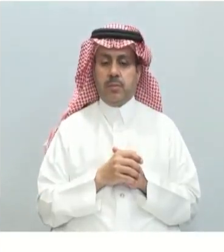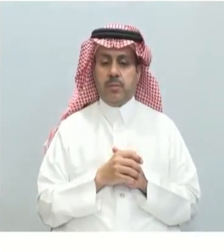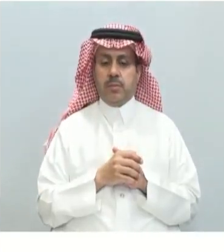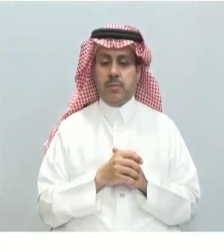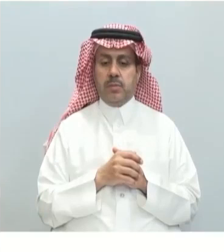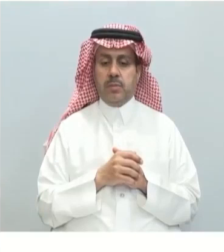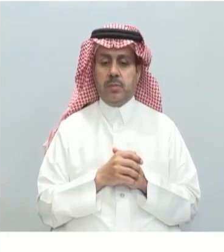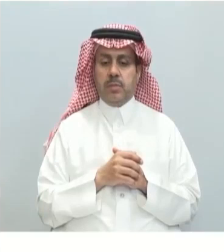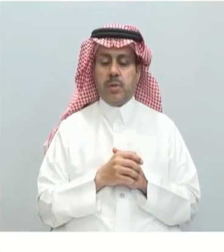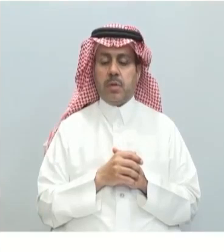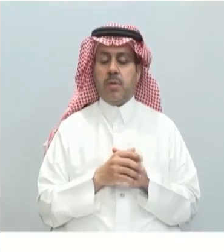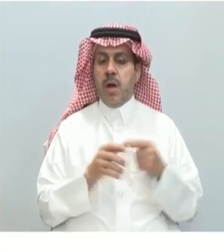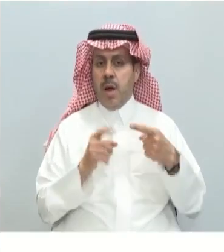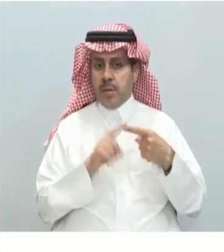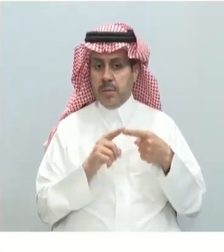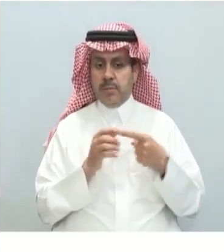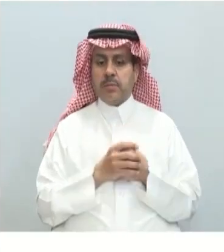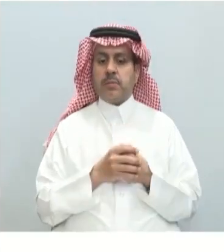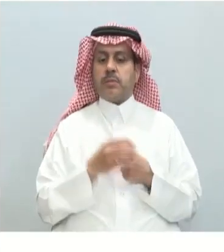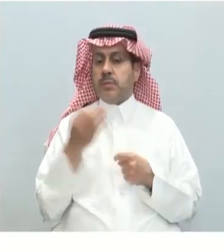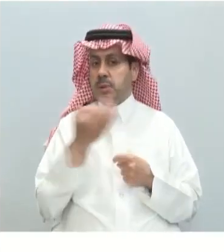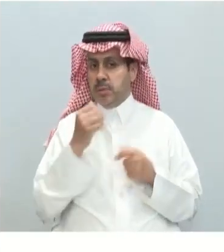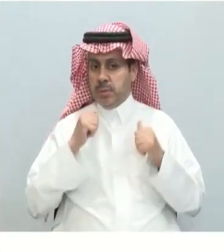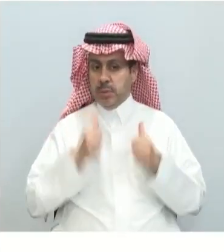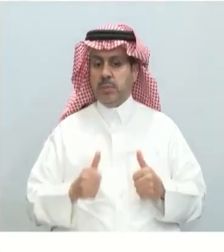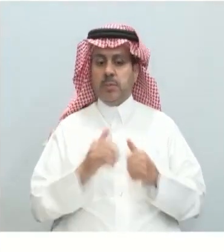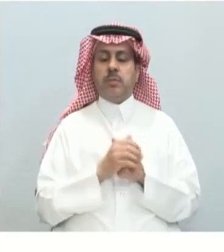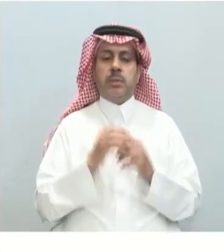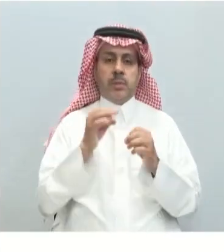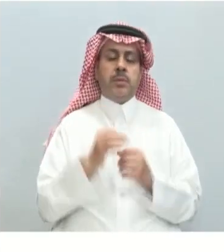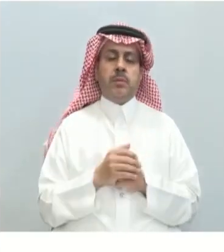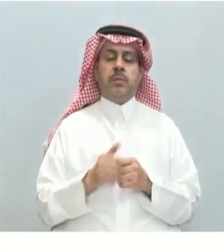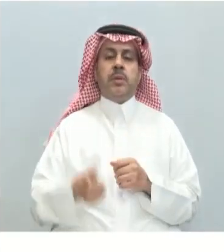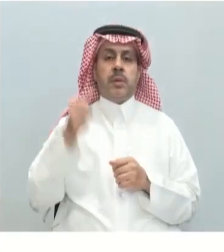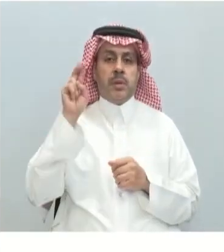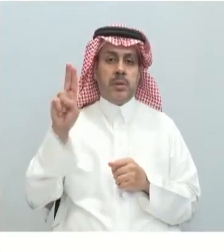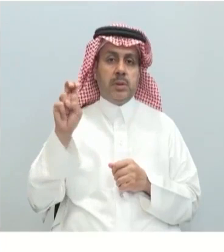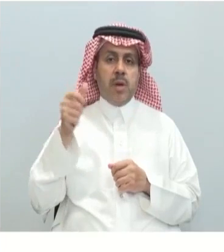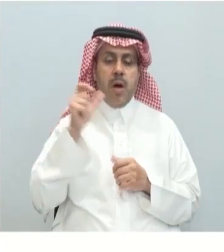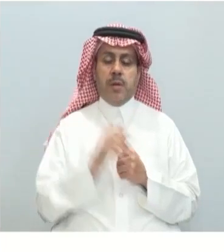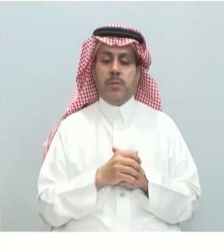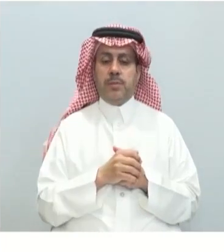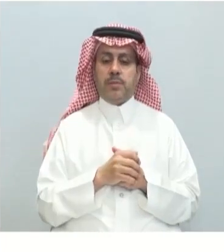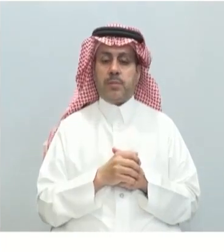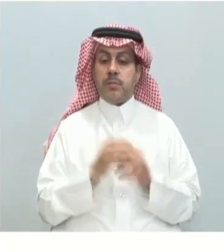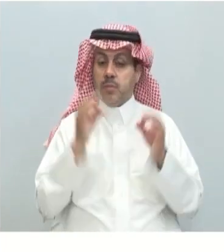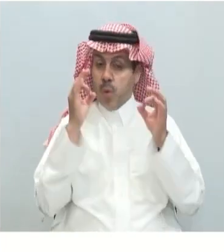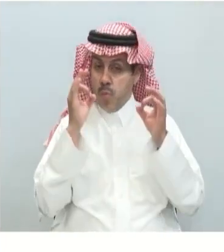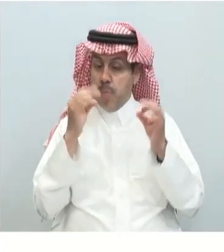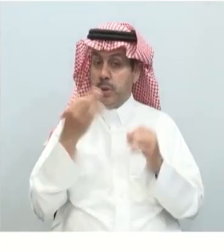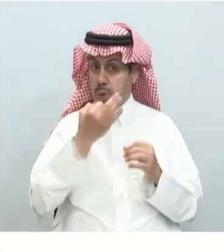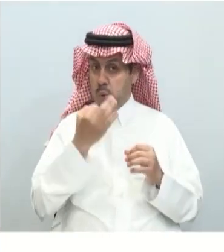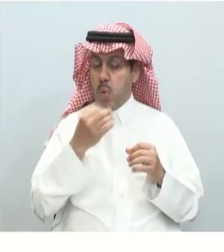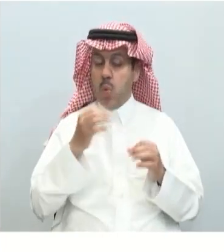لدرس عندنا اول هدف ان يتلو الطالب الايات باتقان وهذا مهم جدا